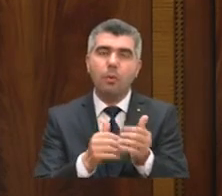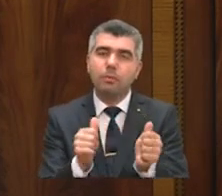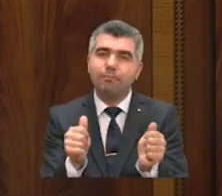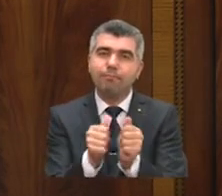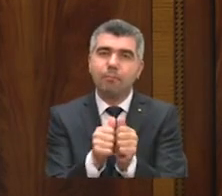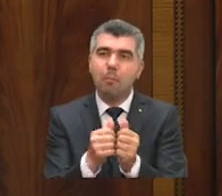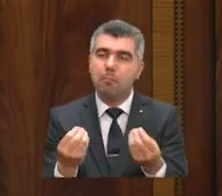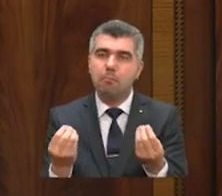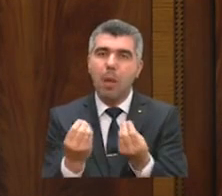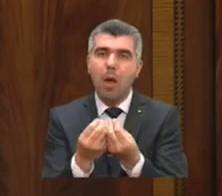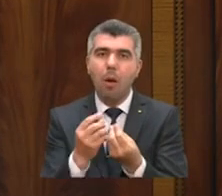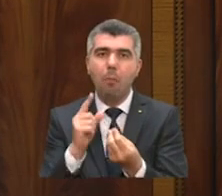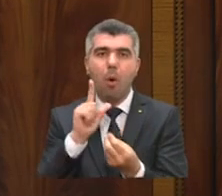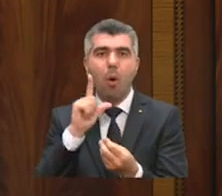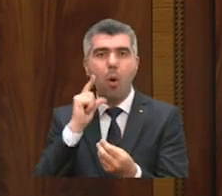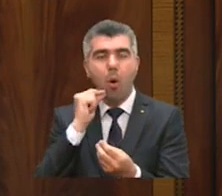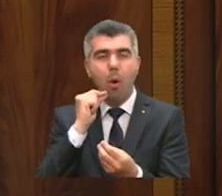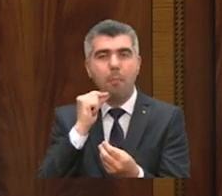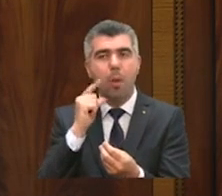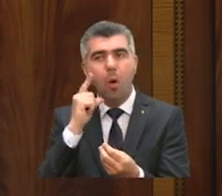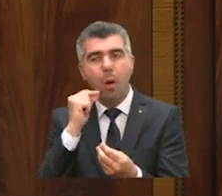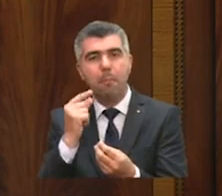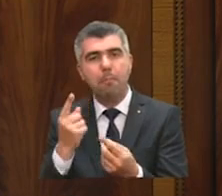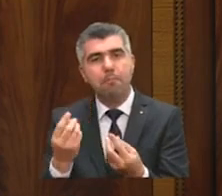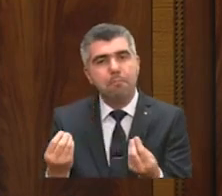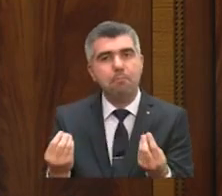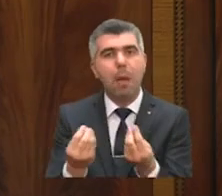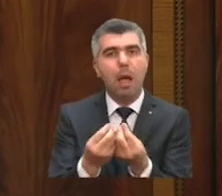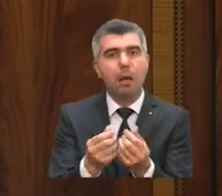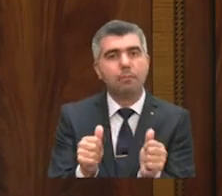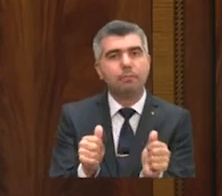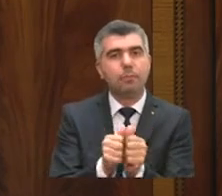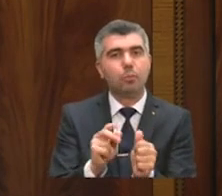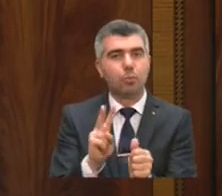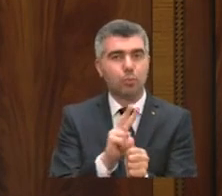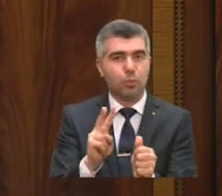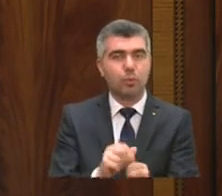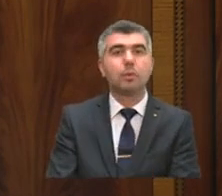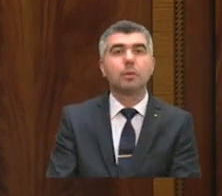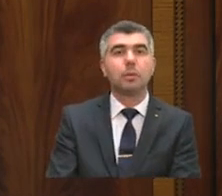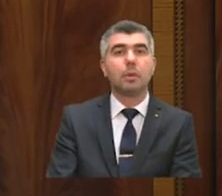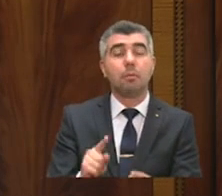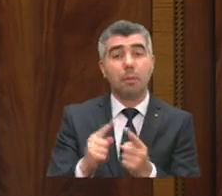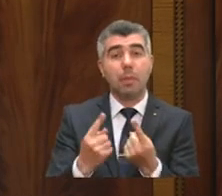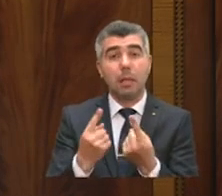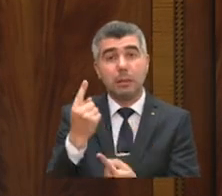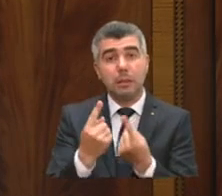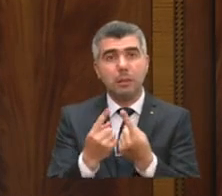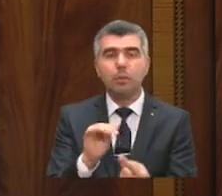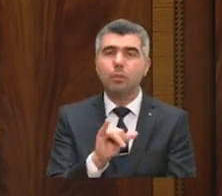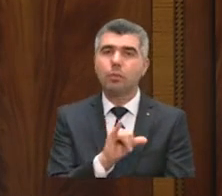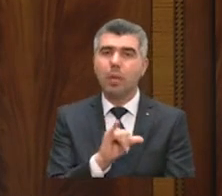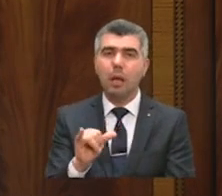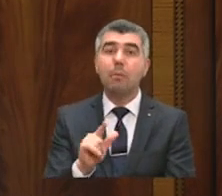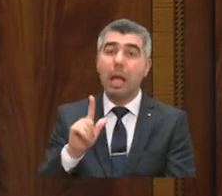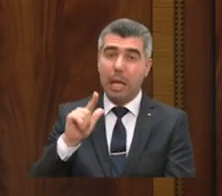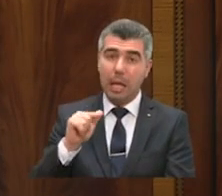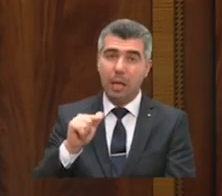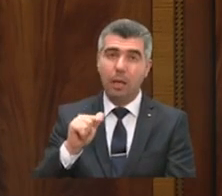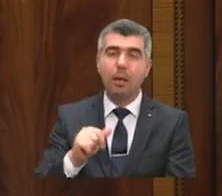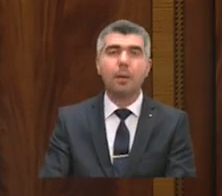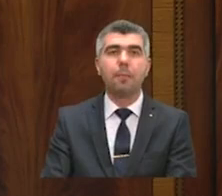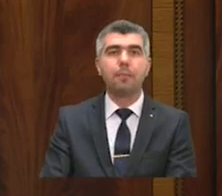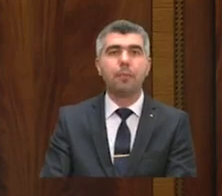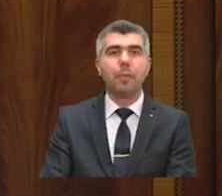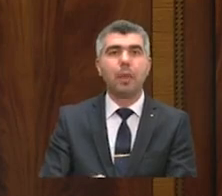لو كونتاكت انتيم كتنتقل العدوى بواحد السرعه ديك الساعات. ولكن واش يمكن له ينتقل من غير هذه الطريقه؟ يمكن له ينتقل. كيمكن له